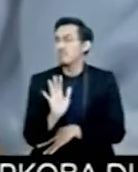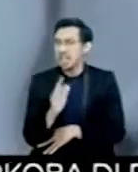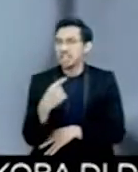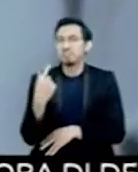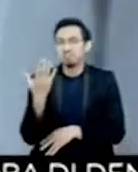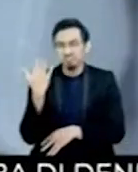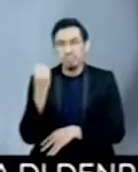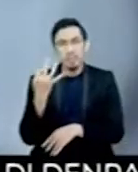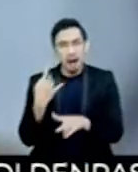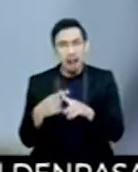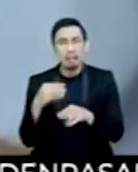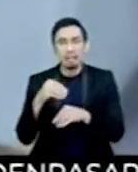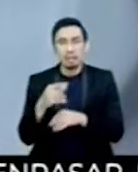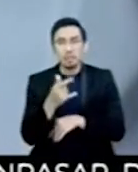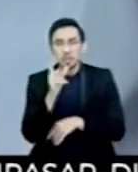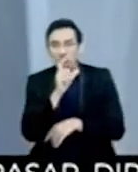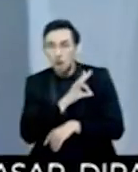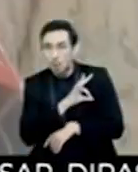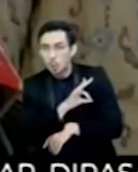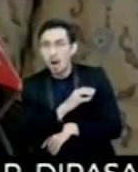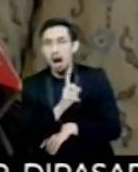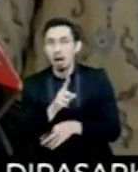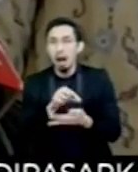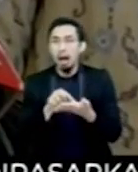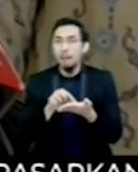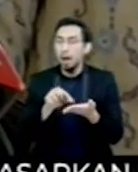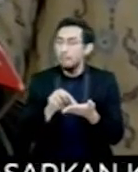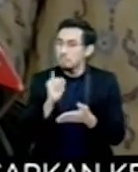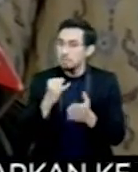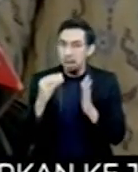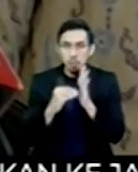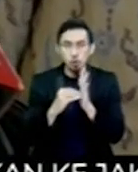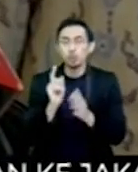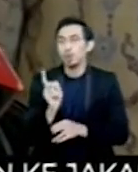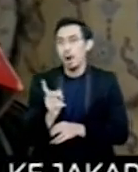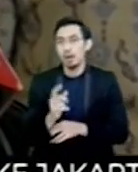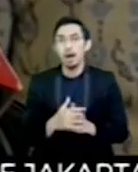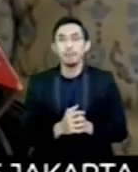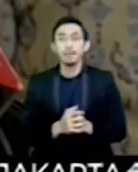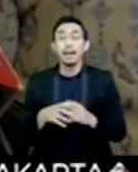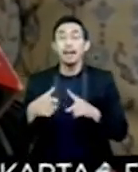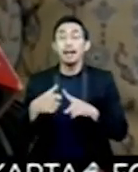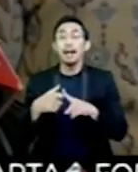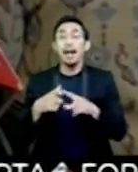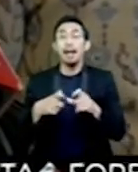maupun menjatuhkan nama KSP seakan dari KSP tidak ada